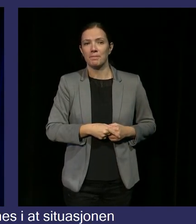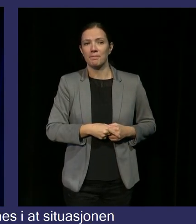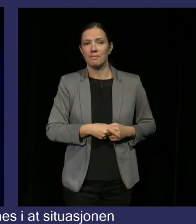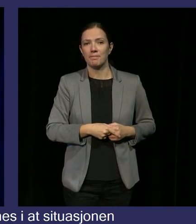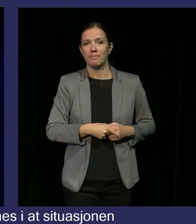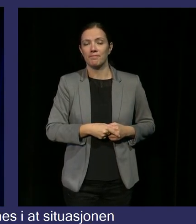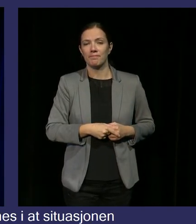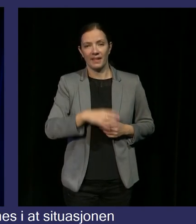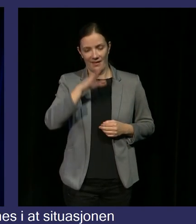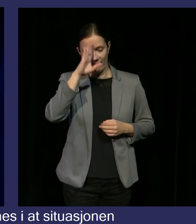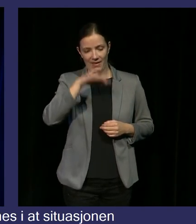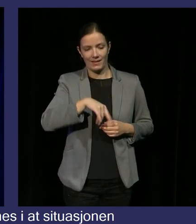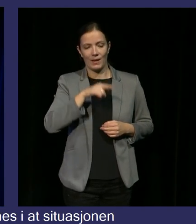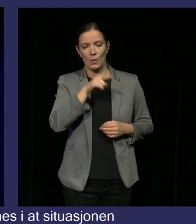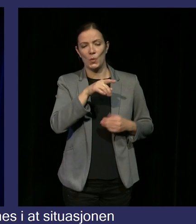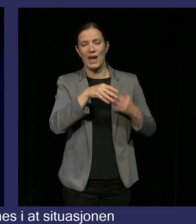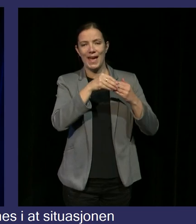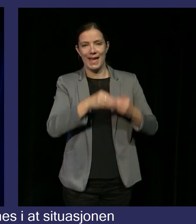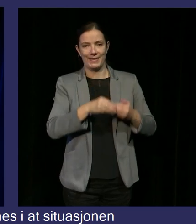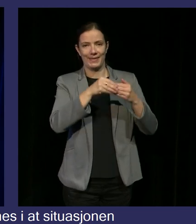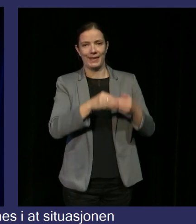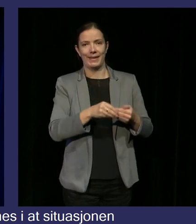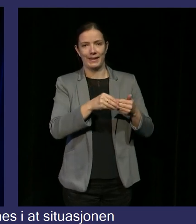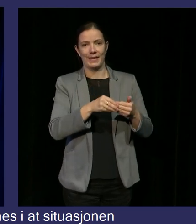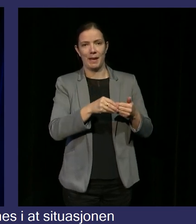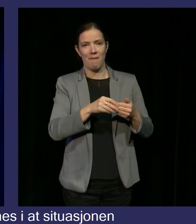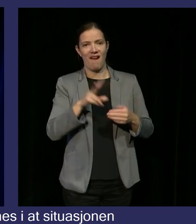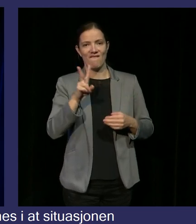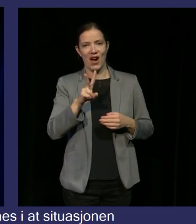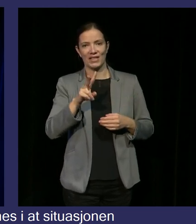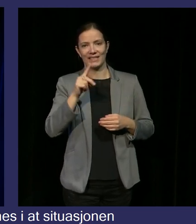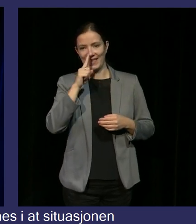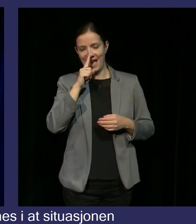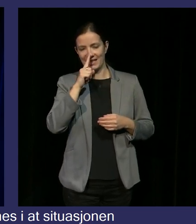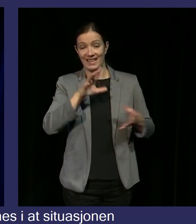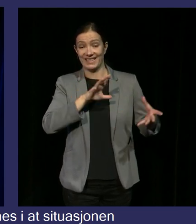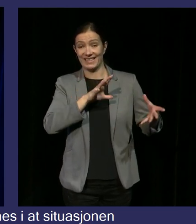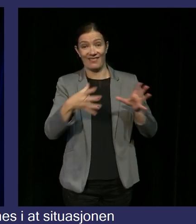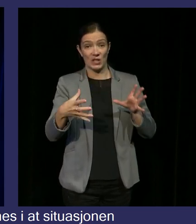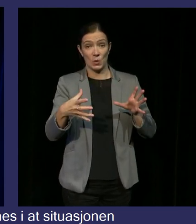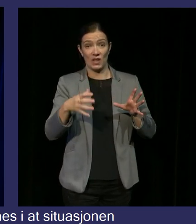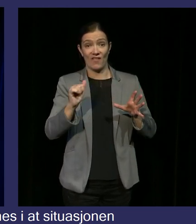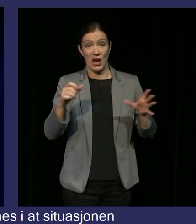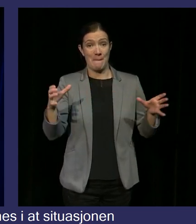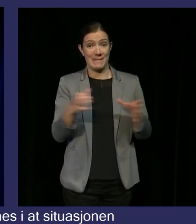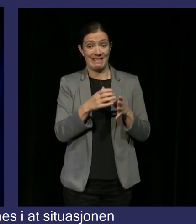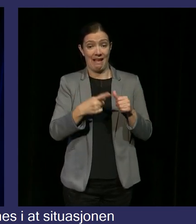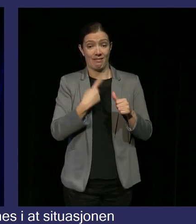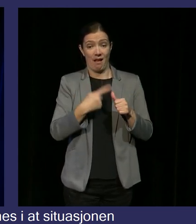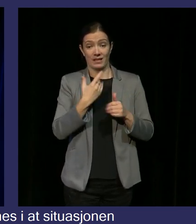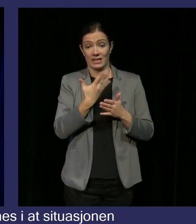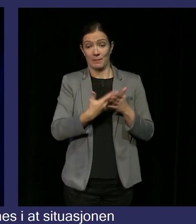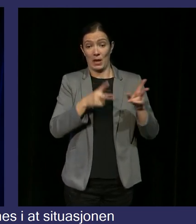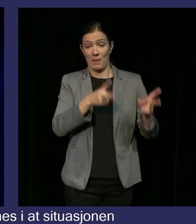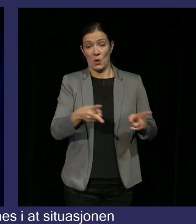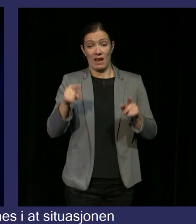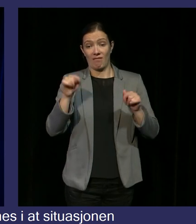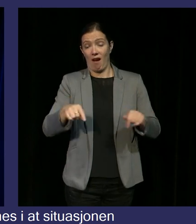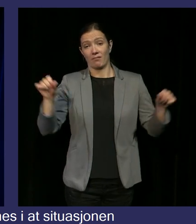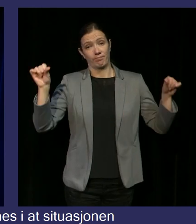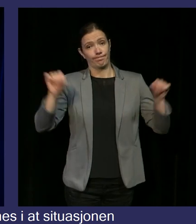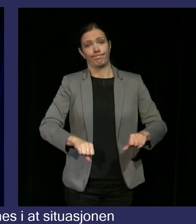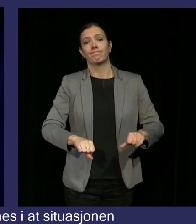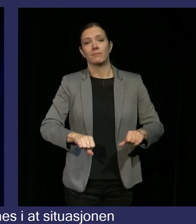Og jeg vet også at du enig med Vangsnes I at situasjonen for mindretalsspråkbrukere for dårlig I